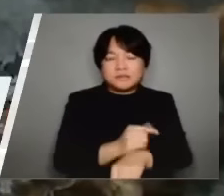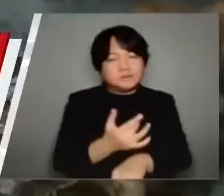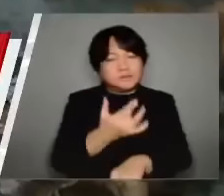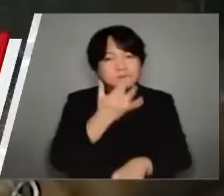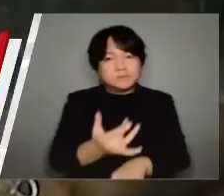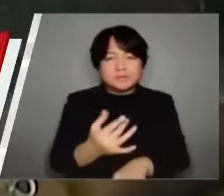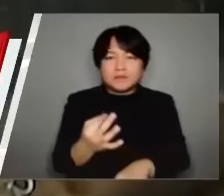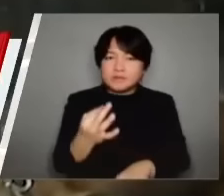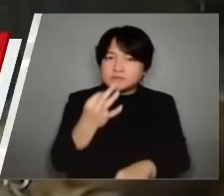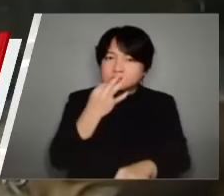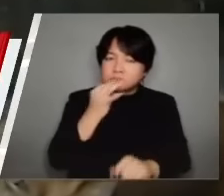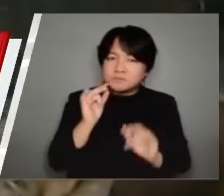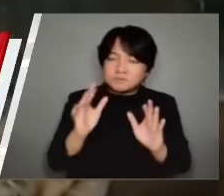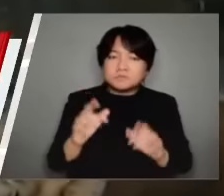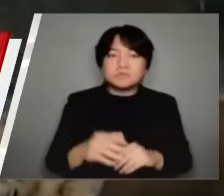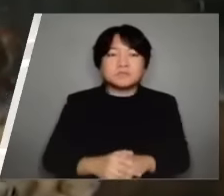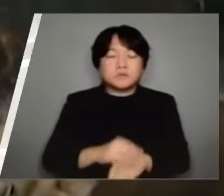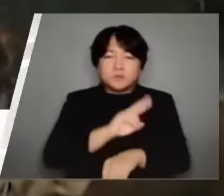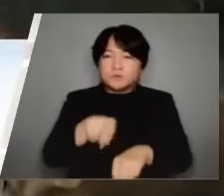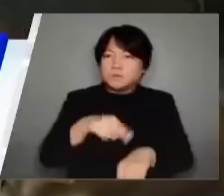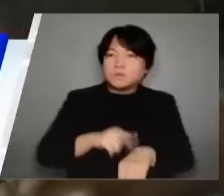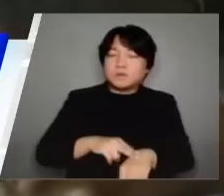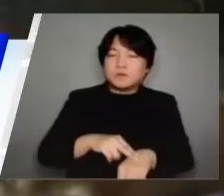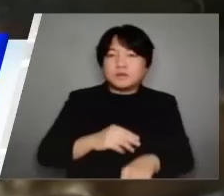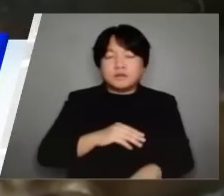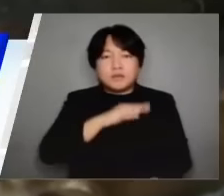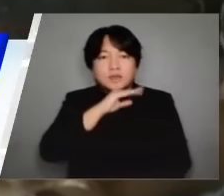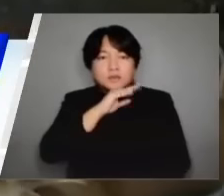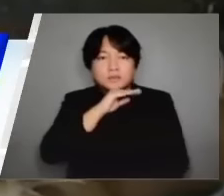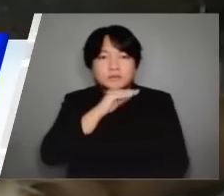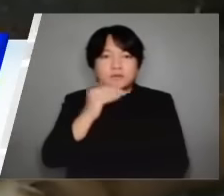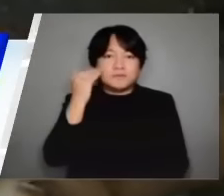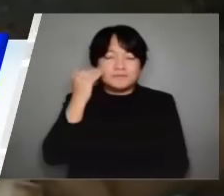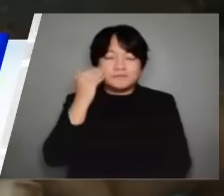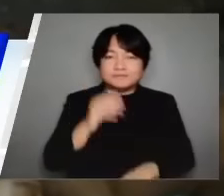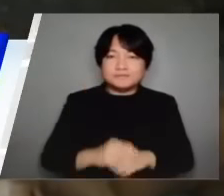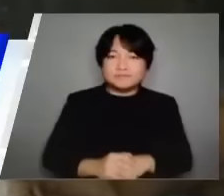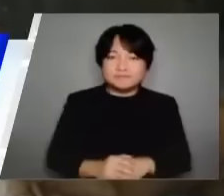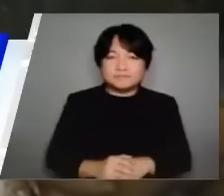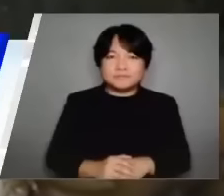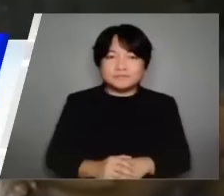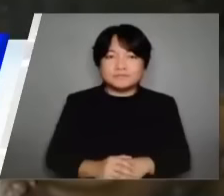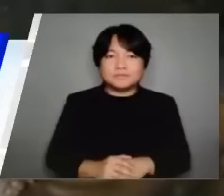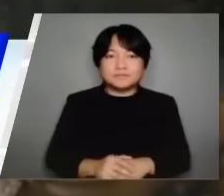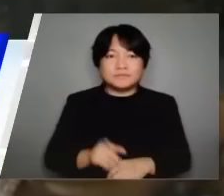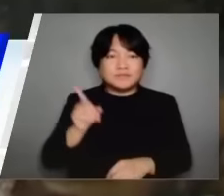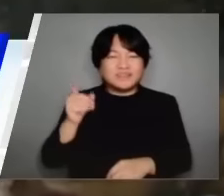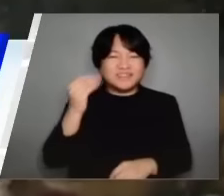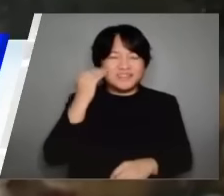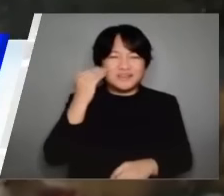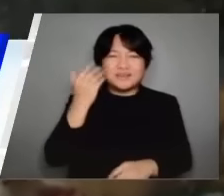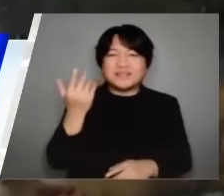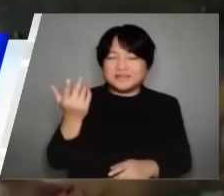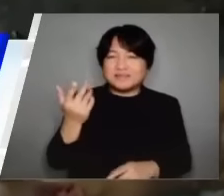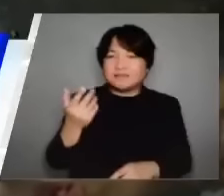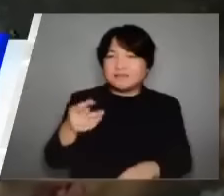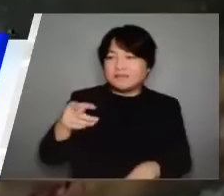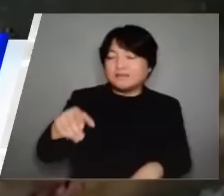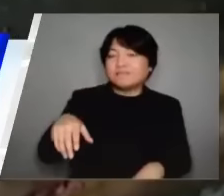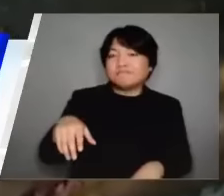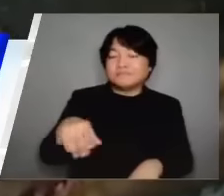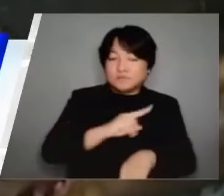mga native ikumpara mo sa puting baboy na gaya ng pampalag iba kasi lasa no dahil puro pizzang kina kain eh Hindi kaya ng native